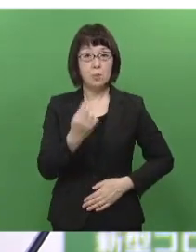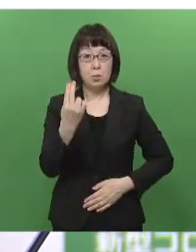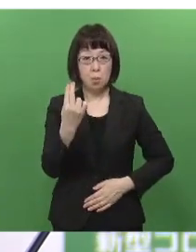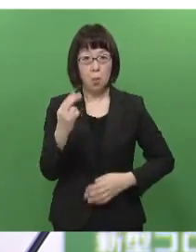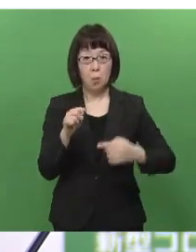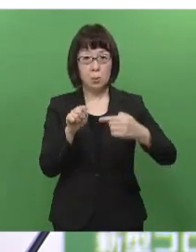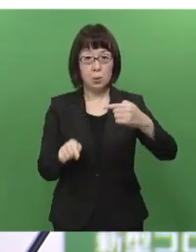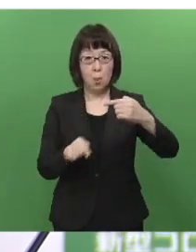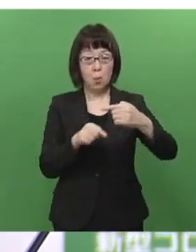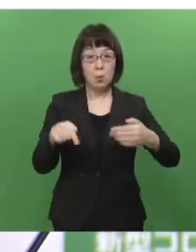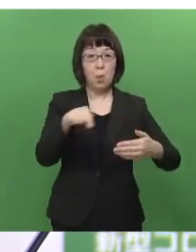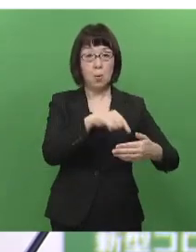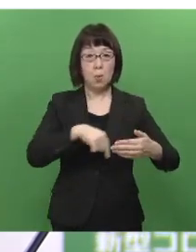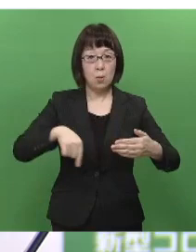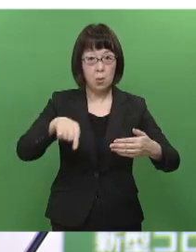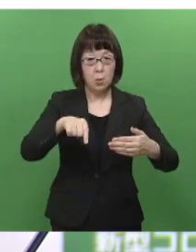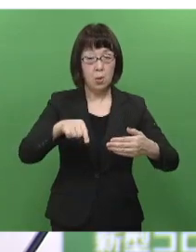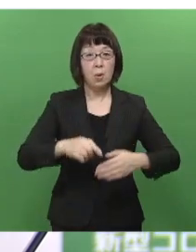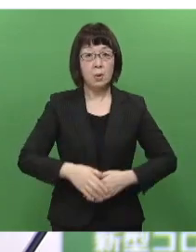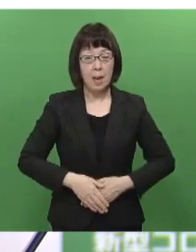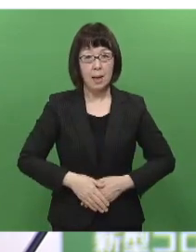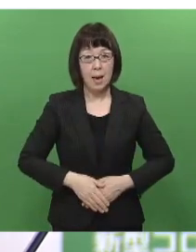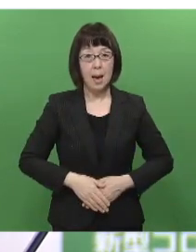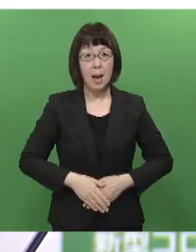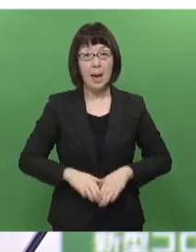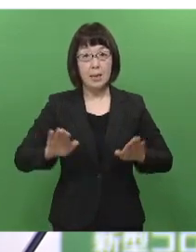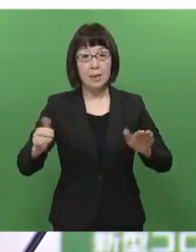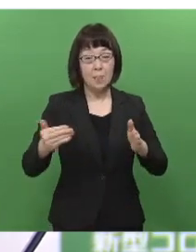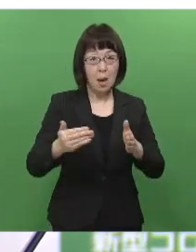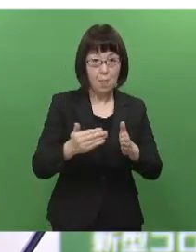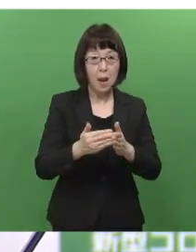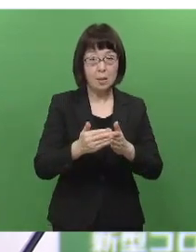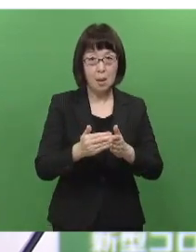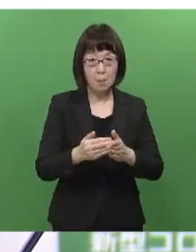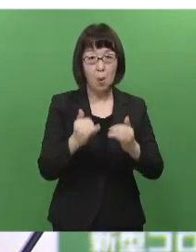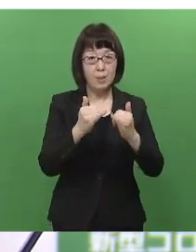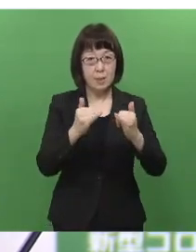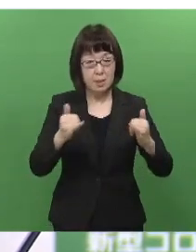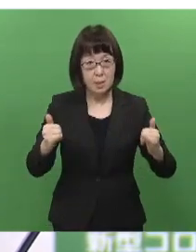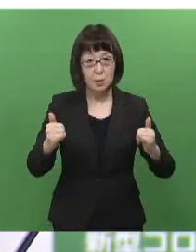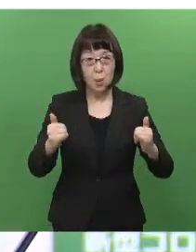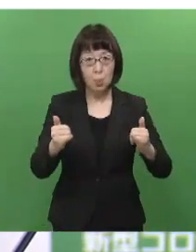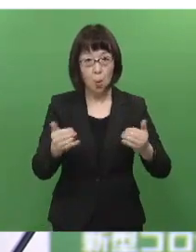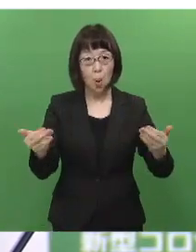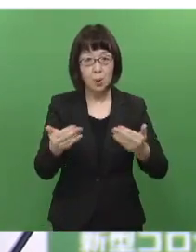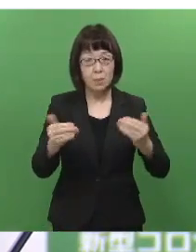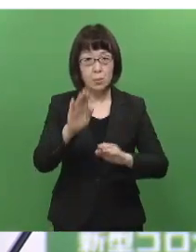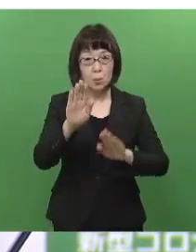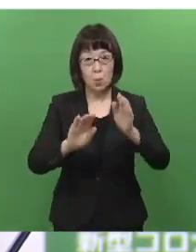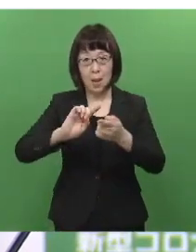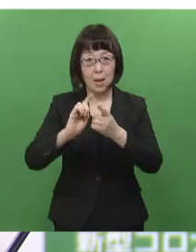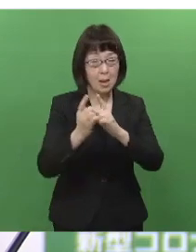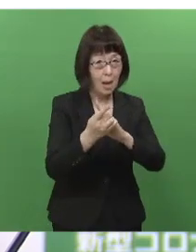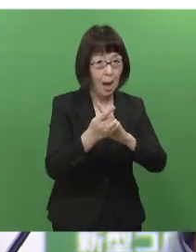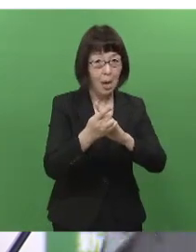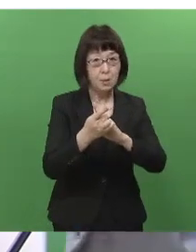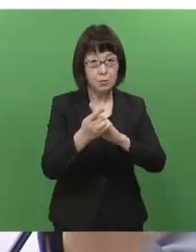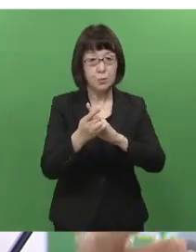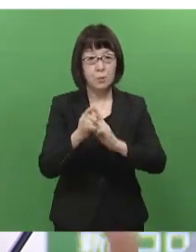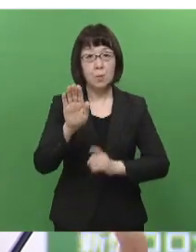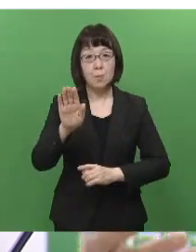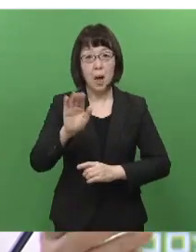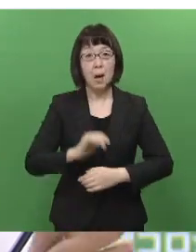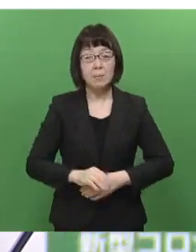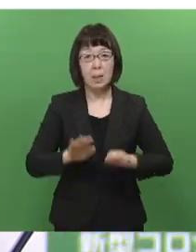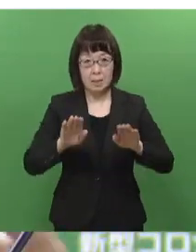ありますが、率先してこれまでも強力に人流の抑制に寄与する勤務体制を取ってまいりましたけれども、さらにそれを